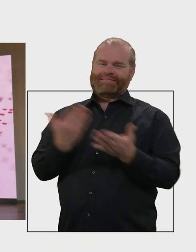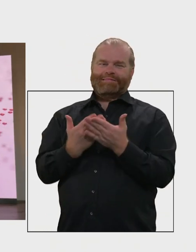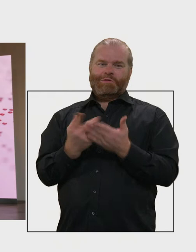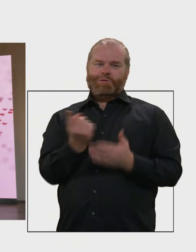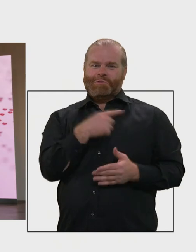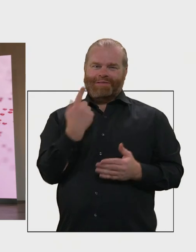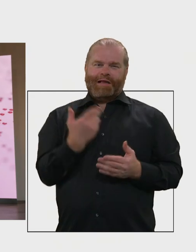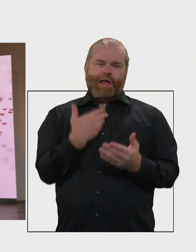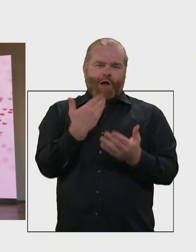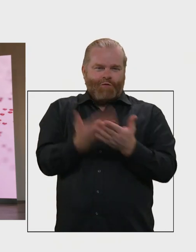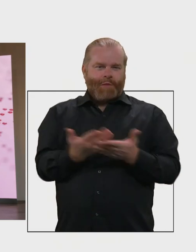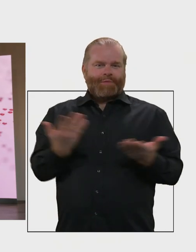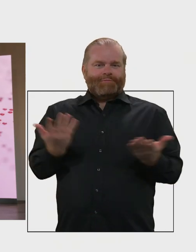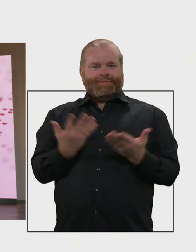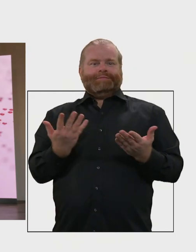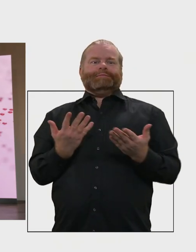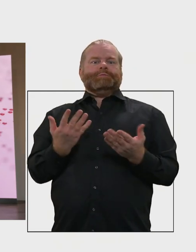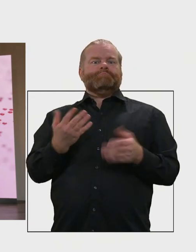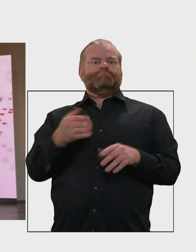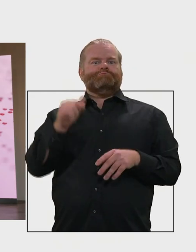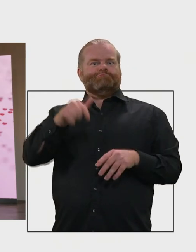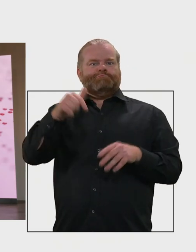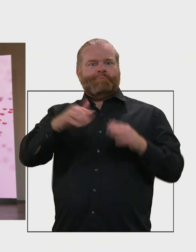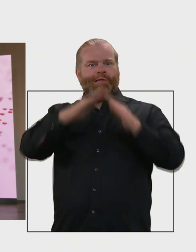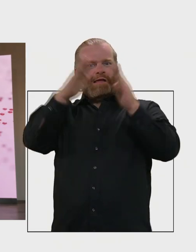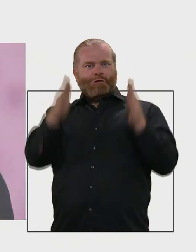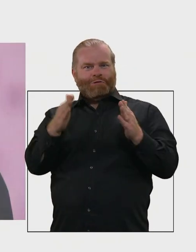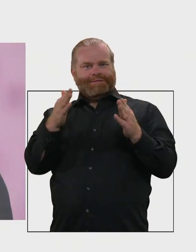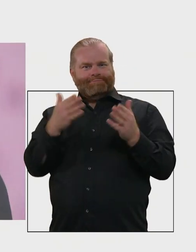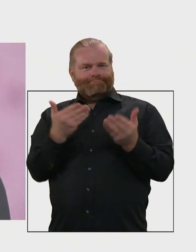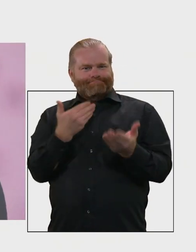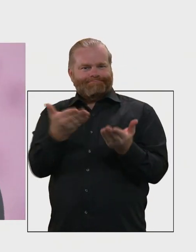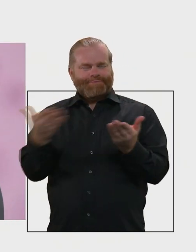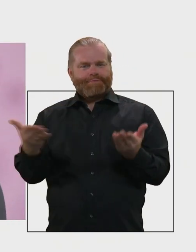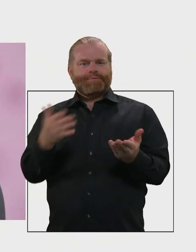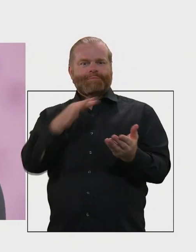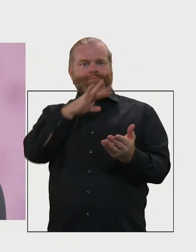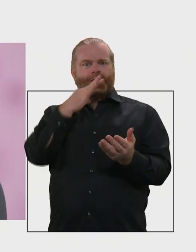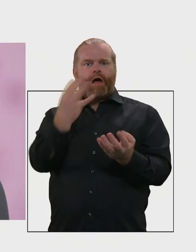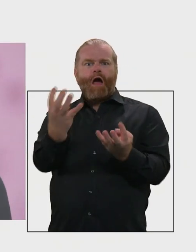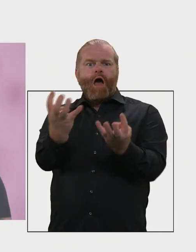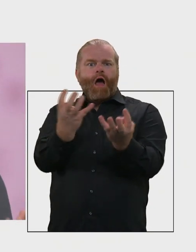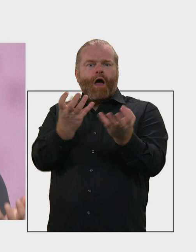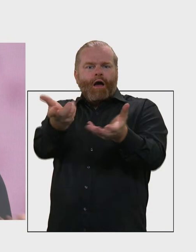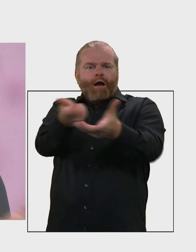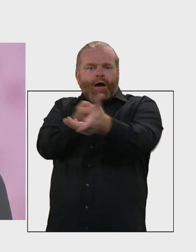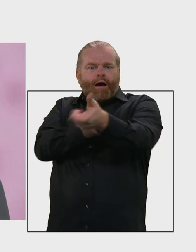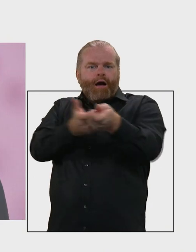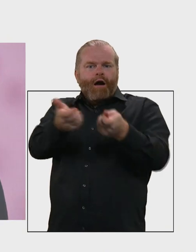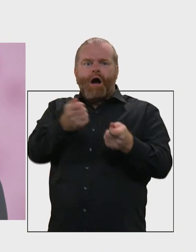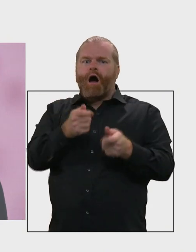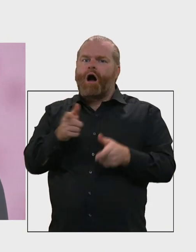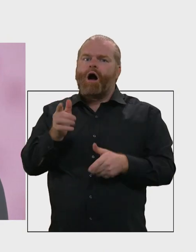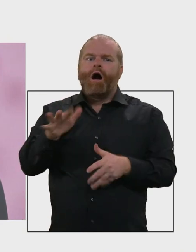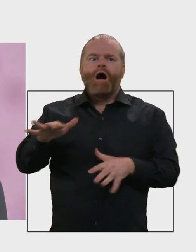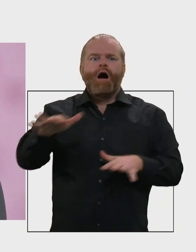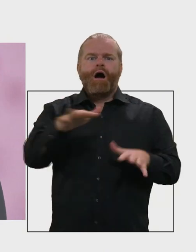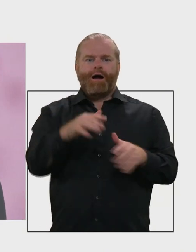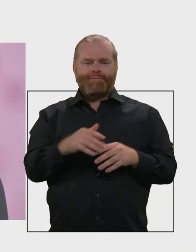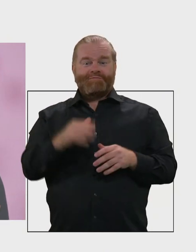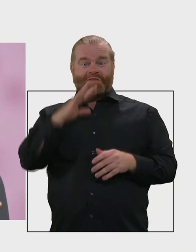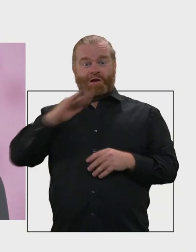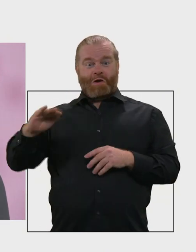ja, bei vielen Kolleginnen dann zu haben, weil eben plötzlich die Erkenntnis da ist, ja gut, das, was ich jetzt hier barrierefrei